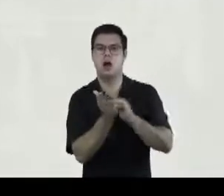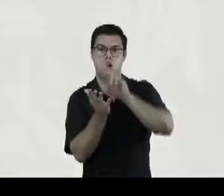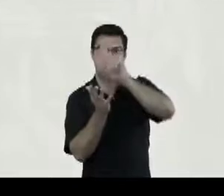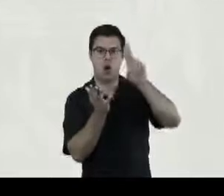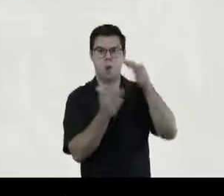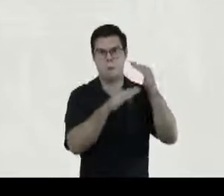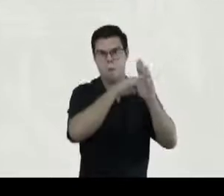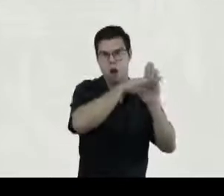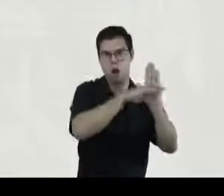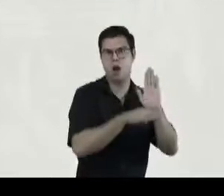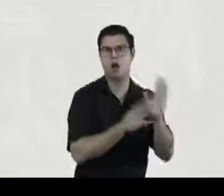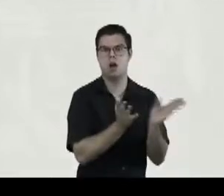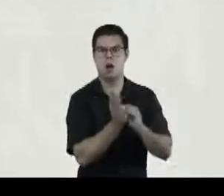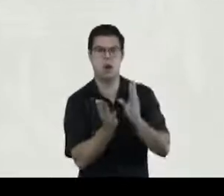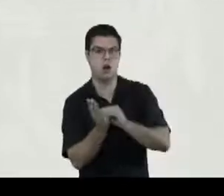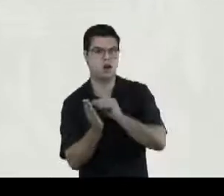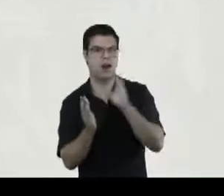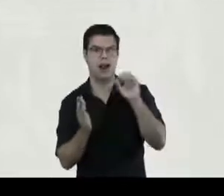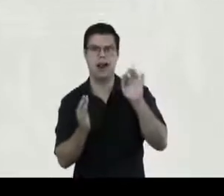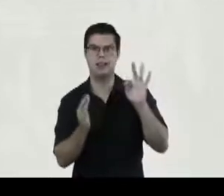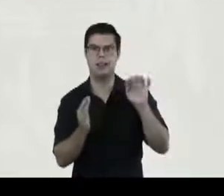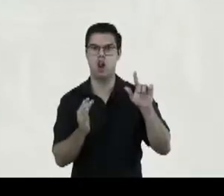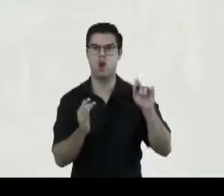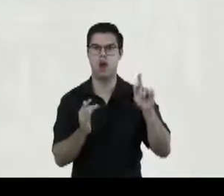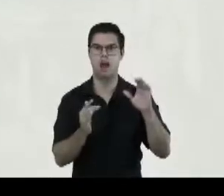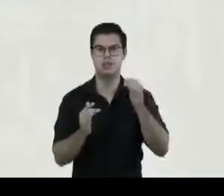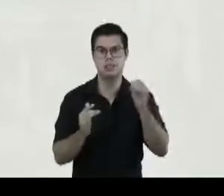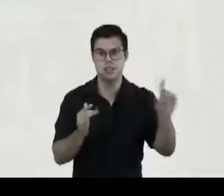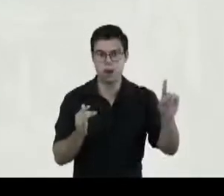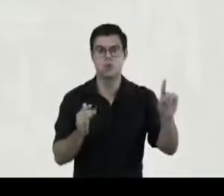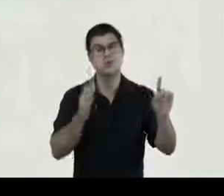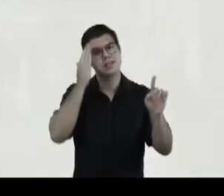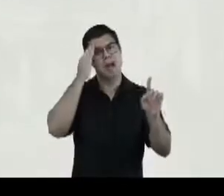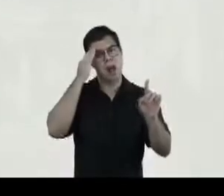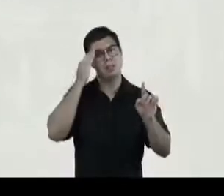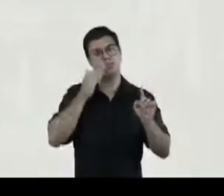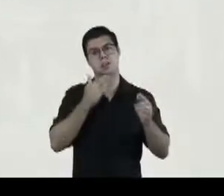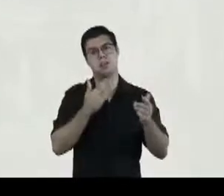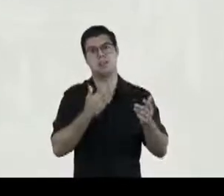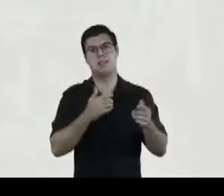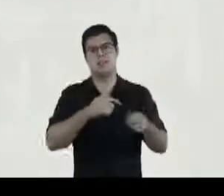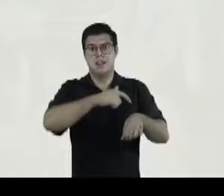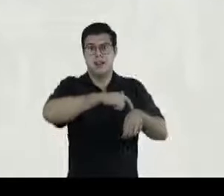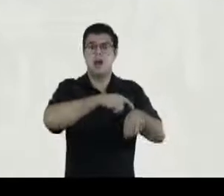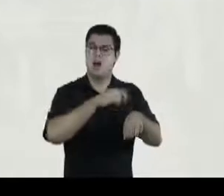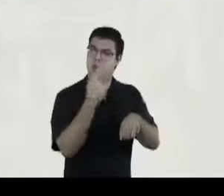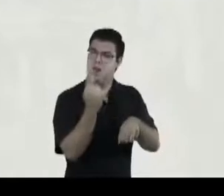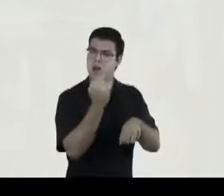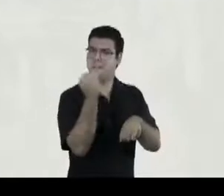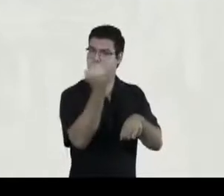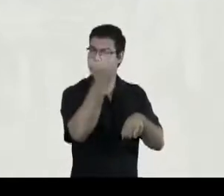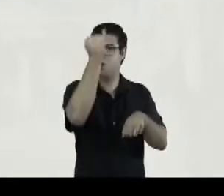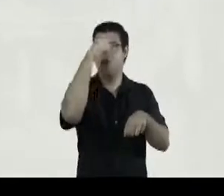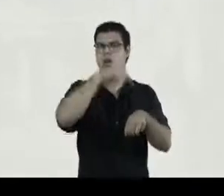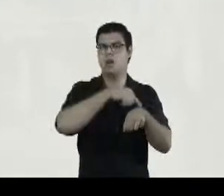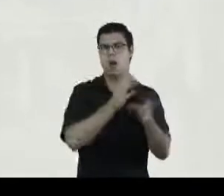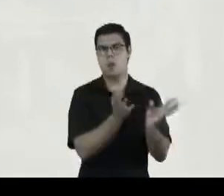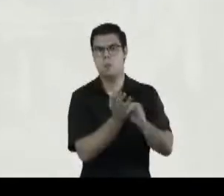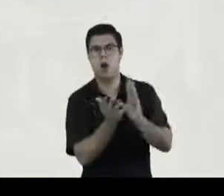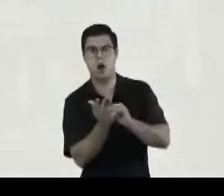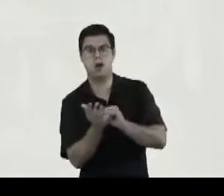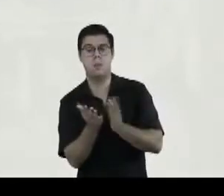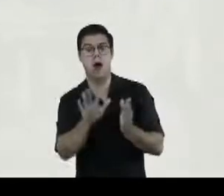très utile au catalogage. Alors, je ne sais pas si c'est le cas ailleurs, mais nous, on a pu corriger beaucoup de notices qui avaient des